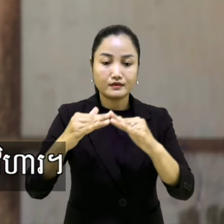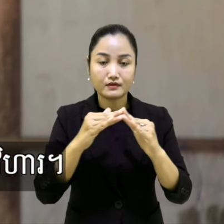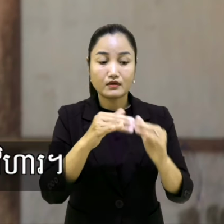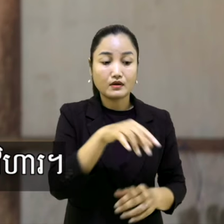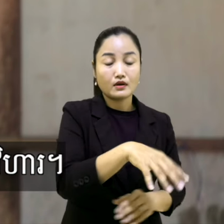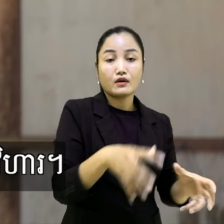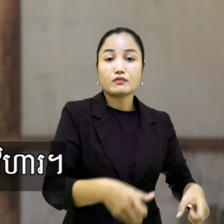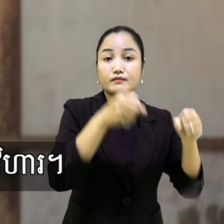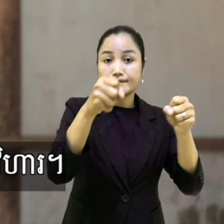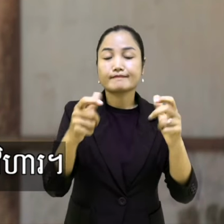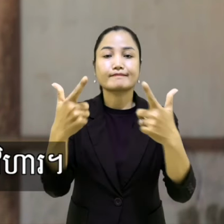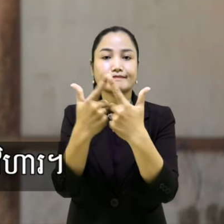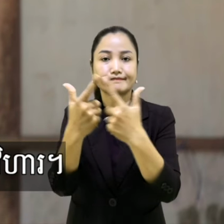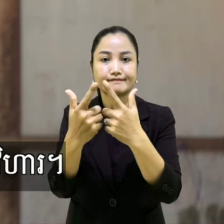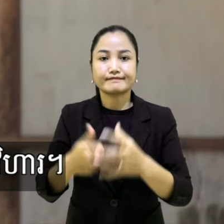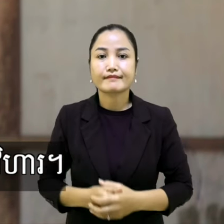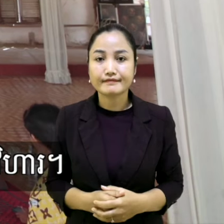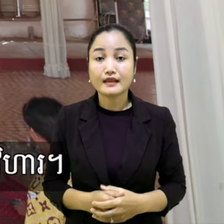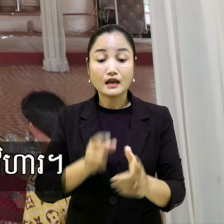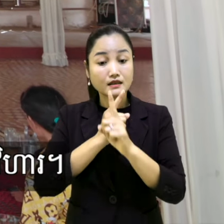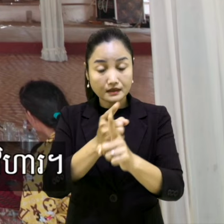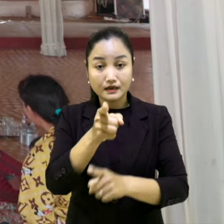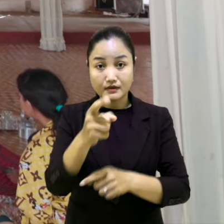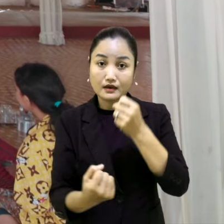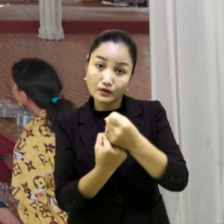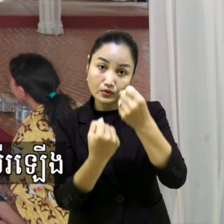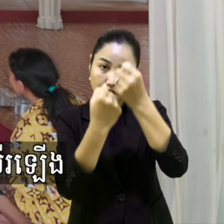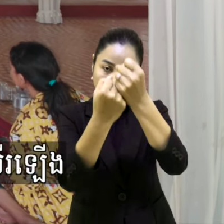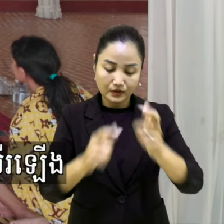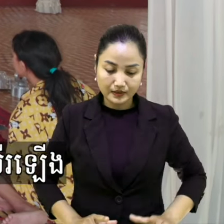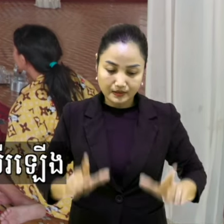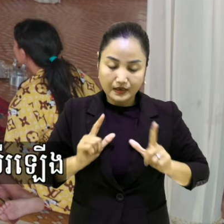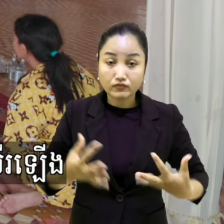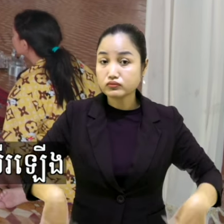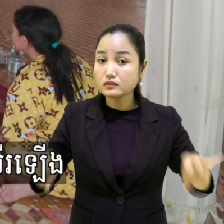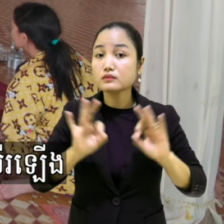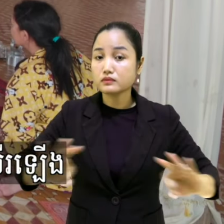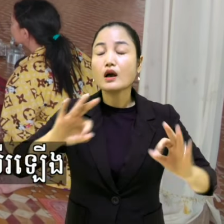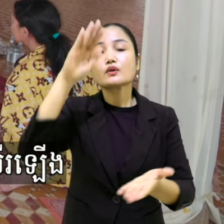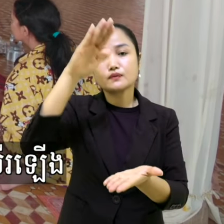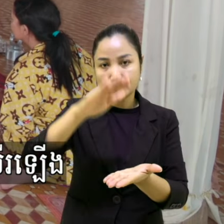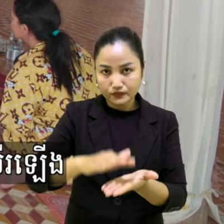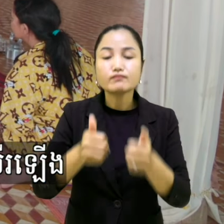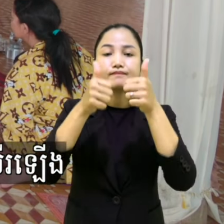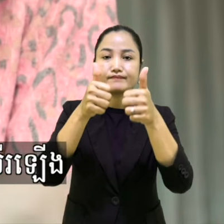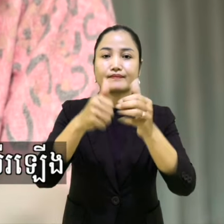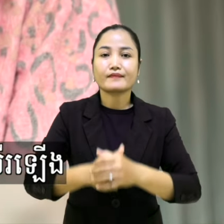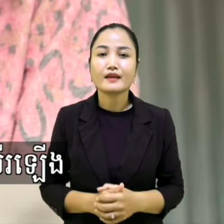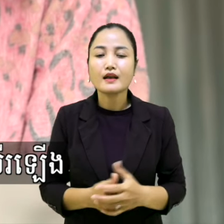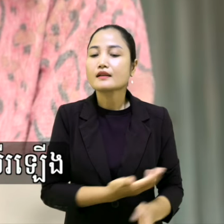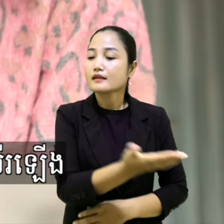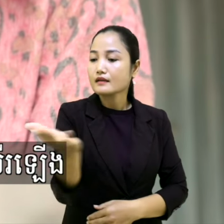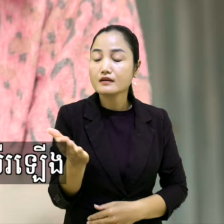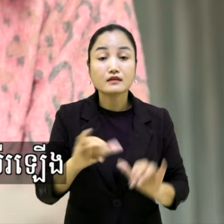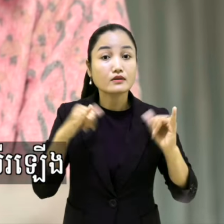rối nơi khnông sờ độc pí nơi khát cầm bún chín nắng nâng bè vi hìa tam rồi dạ cá còn trâu ní chìm vào phép rồi bò nẹt châu rùm ăn